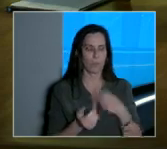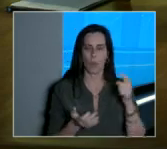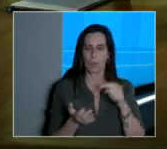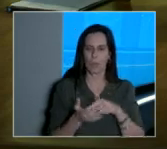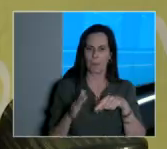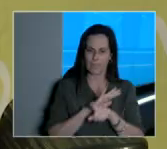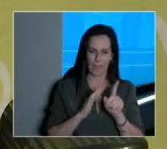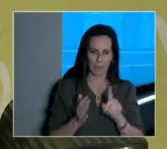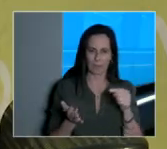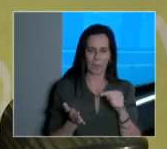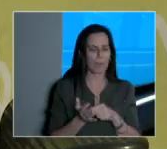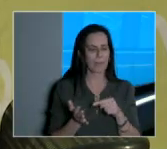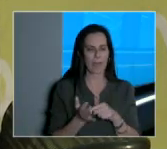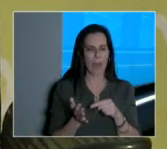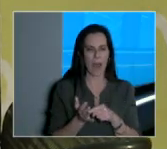מסתננים,